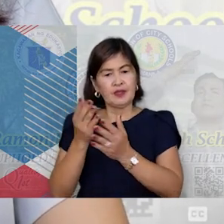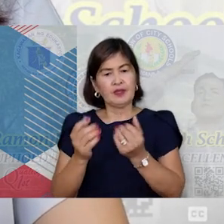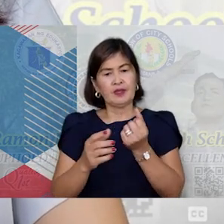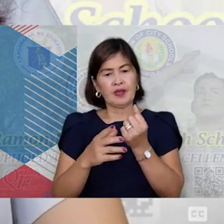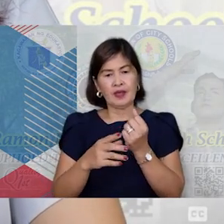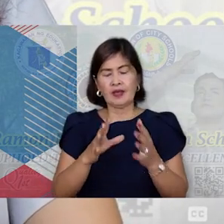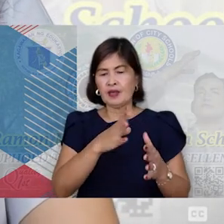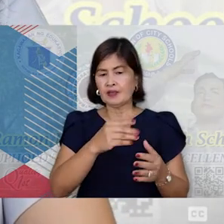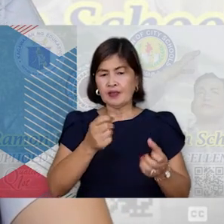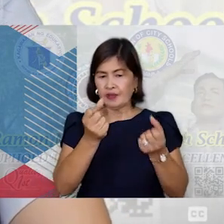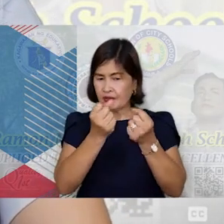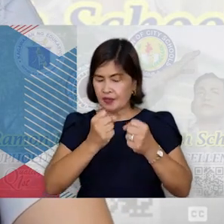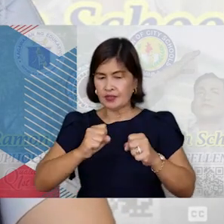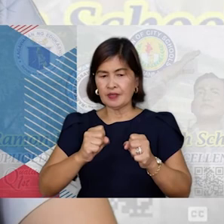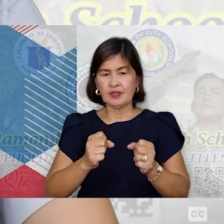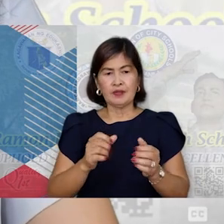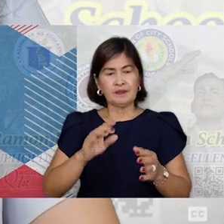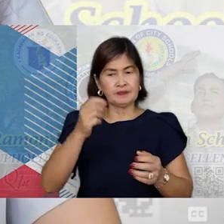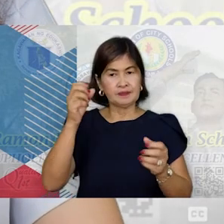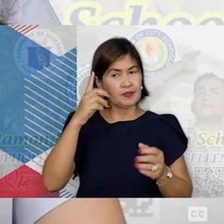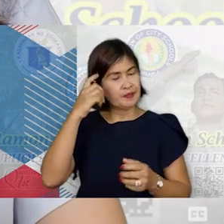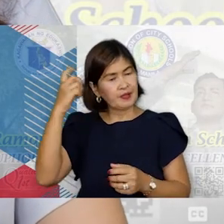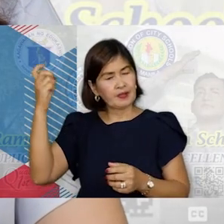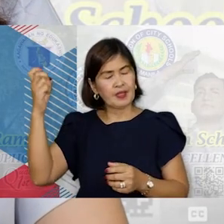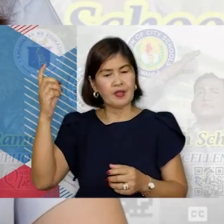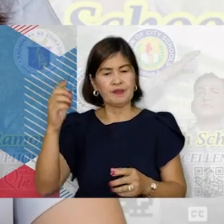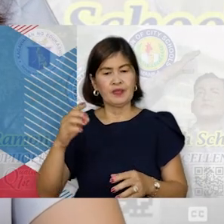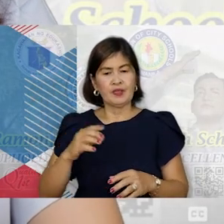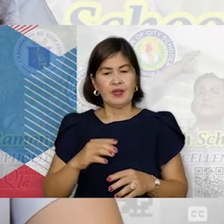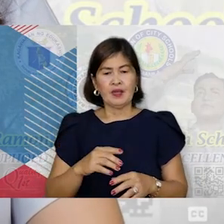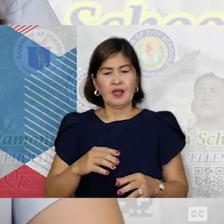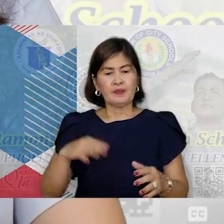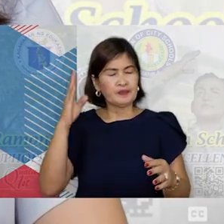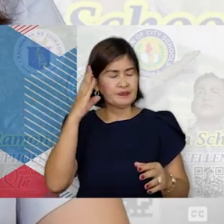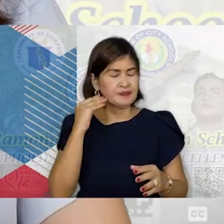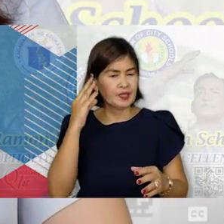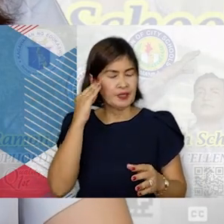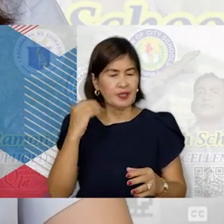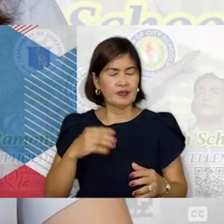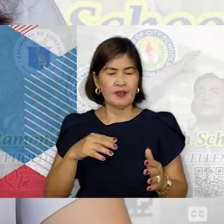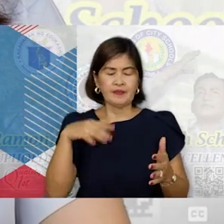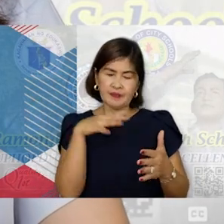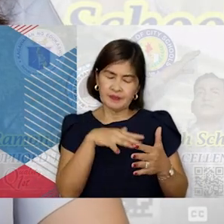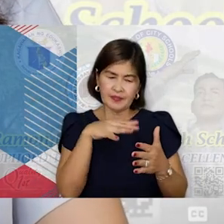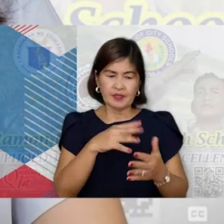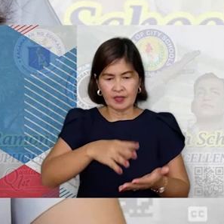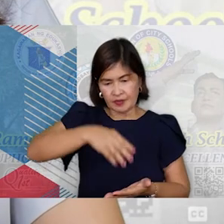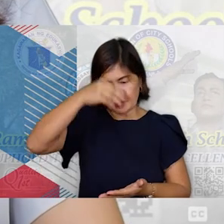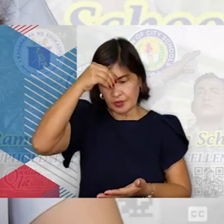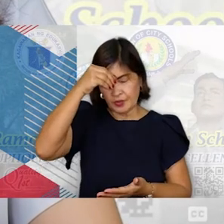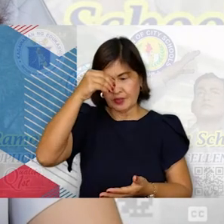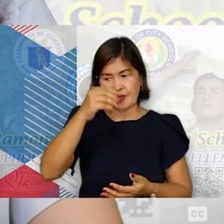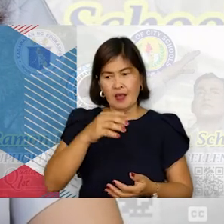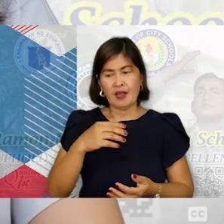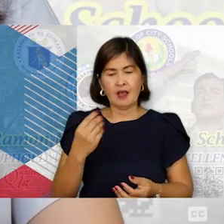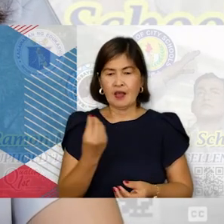at humubog sa ating mga pangarap. Ang mga karanasan at aral na aming natutuhan ay